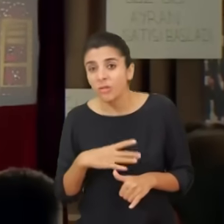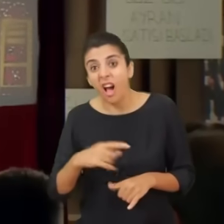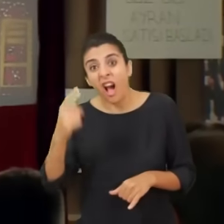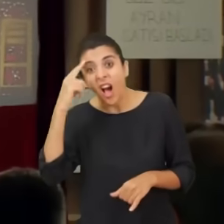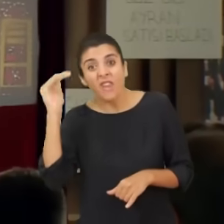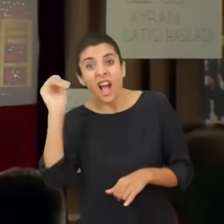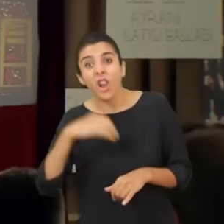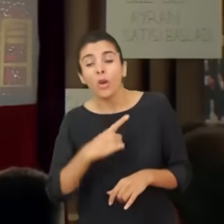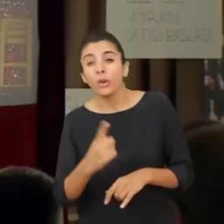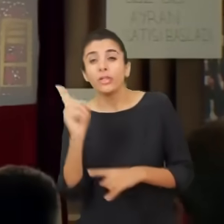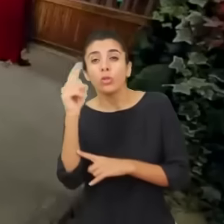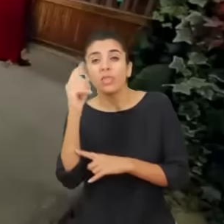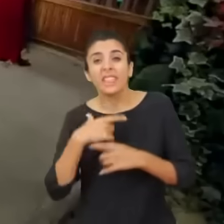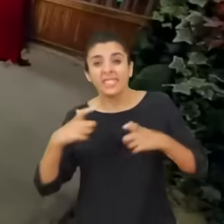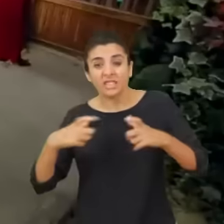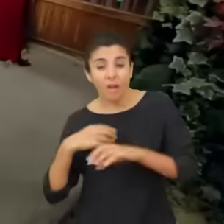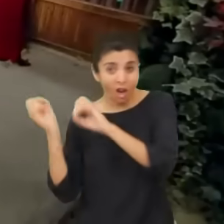Kafana geliyor düdüklü tencere.